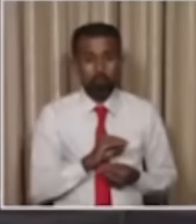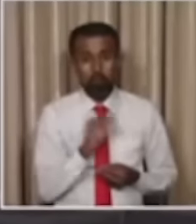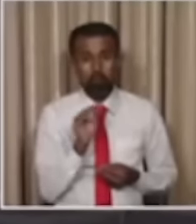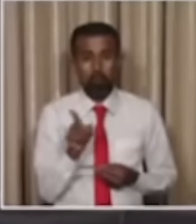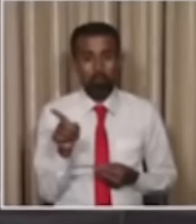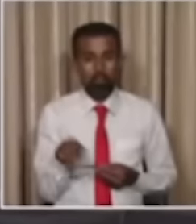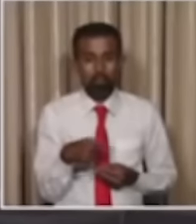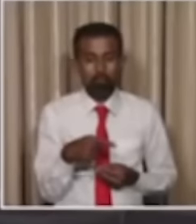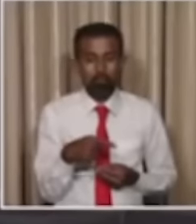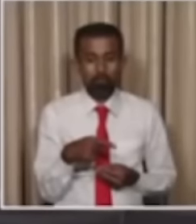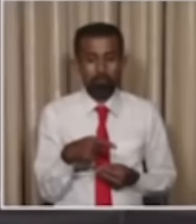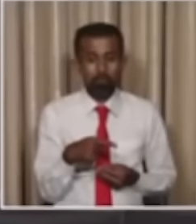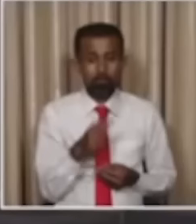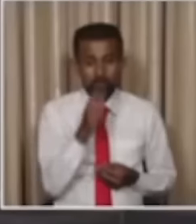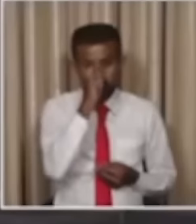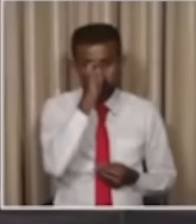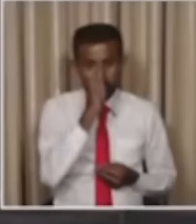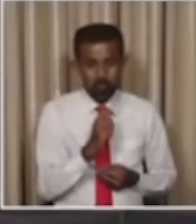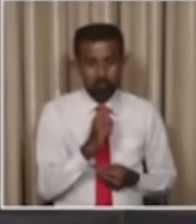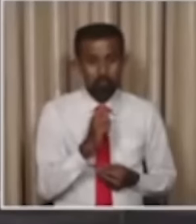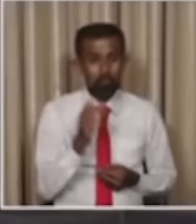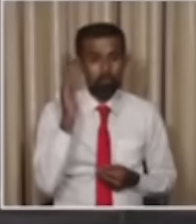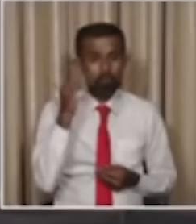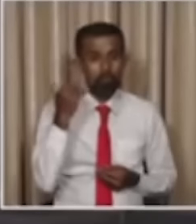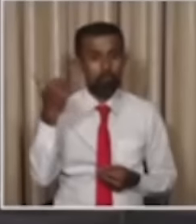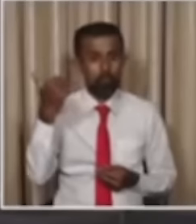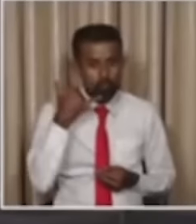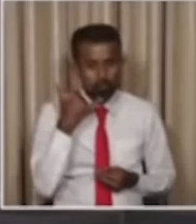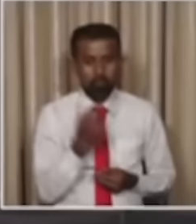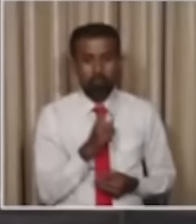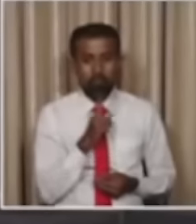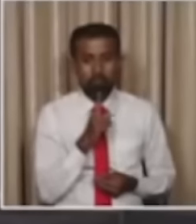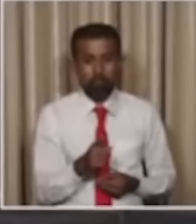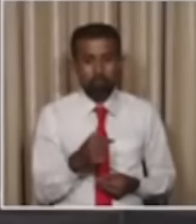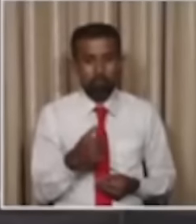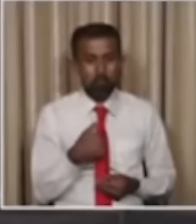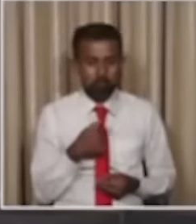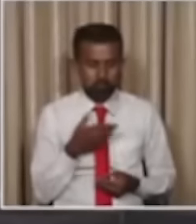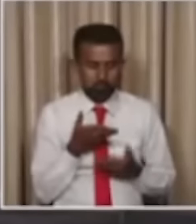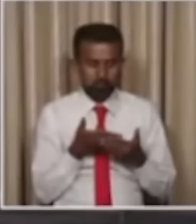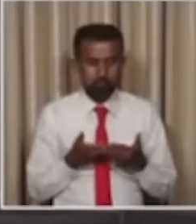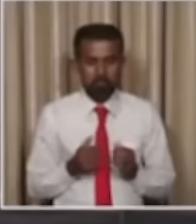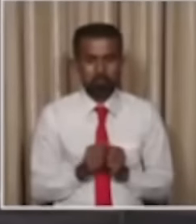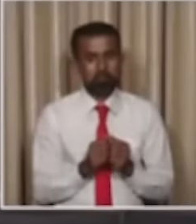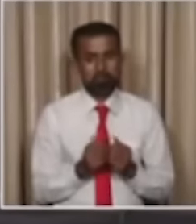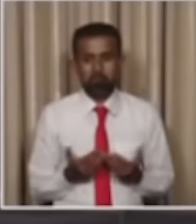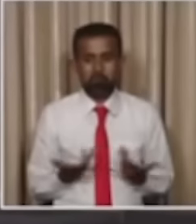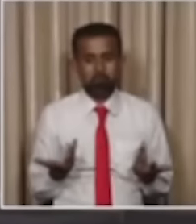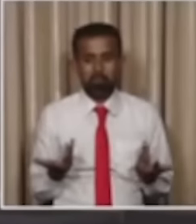පහුවදාම එතුමා උන්වහන්සේට කතා කරලා කිව්වා, මට මේකේ තියෙන ඒවා කරන්න බෑ,